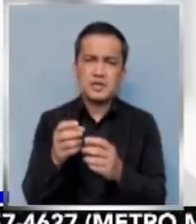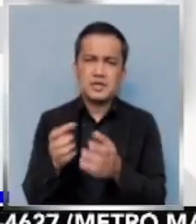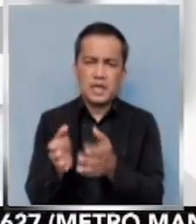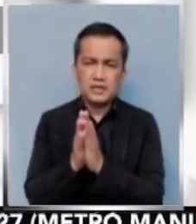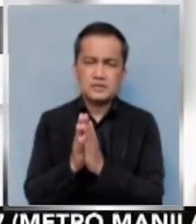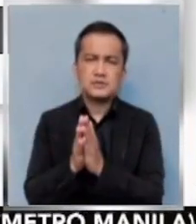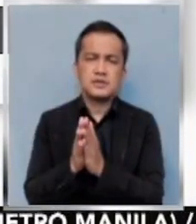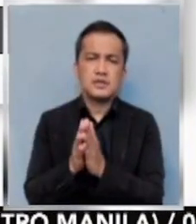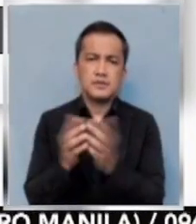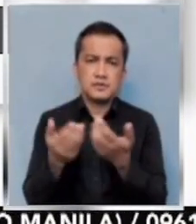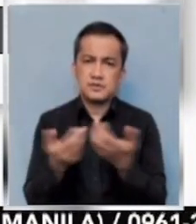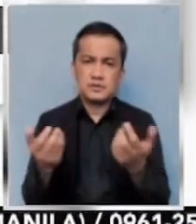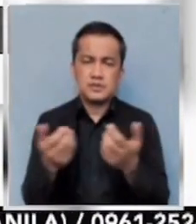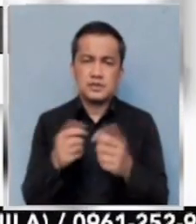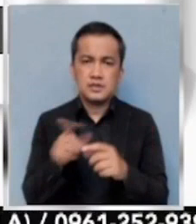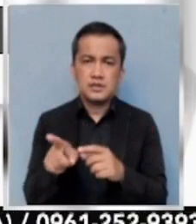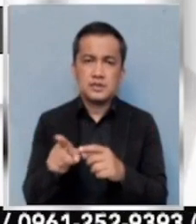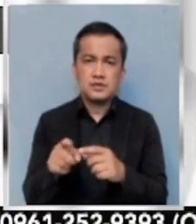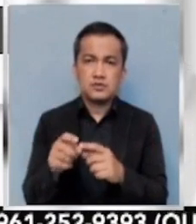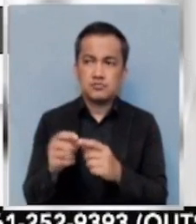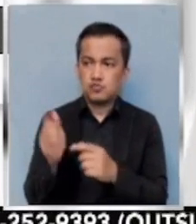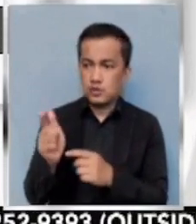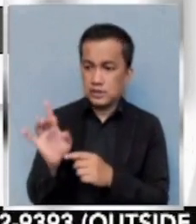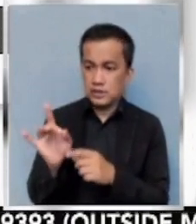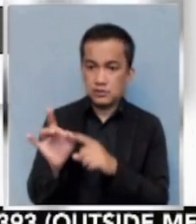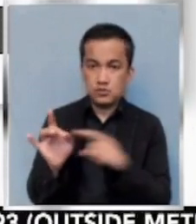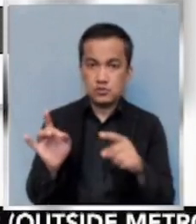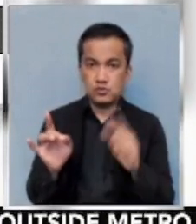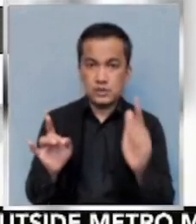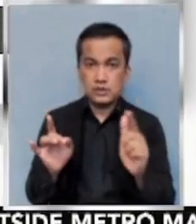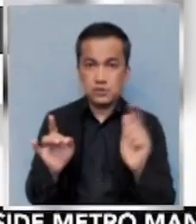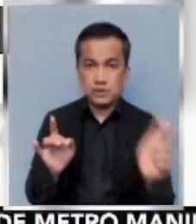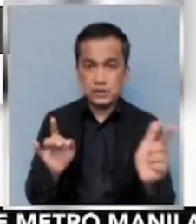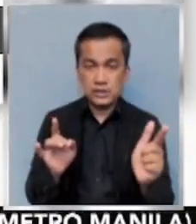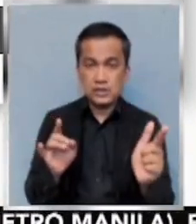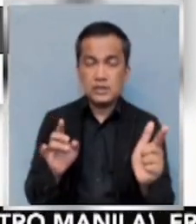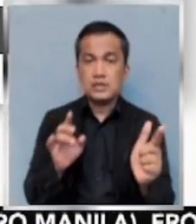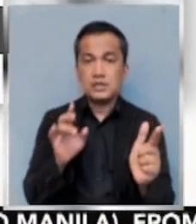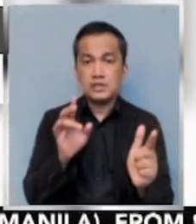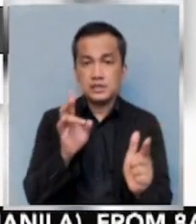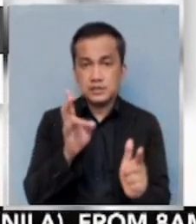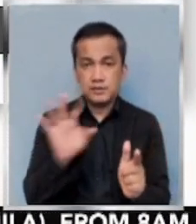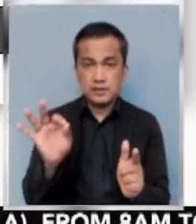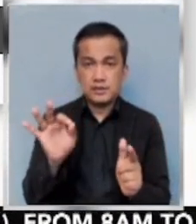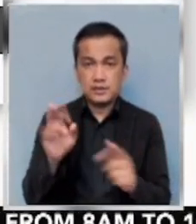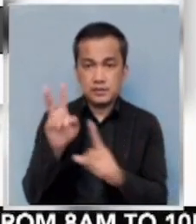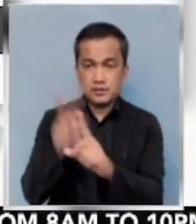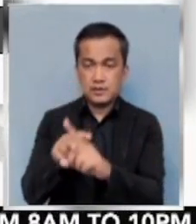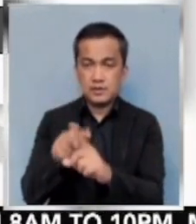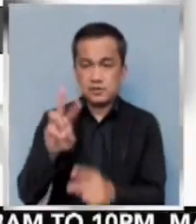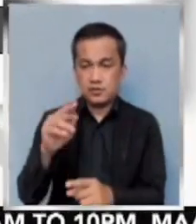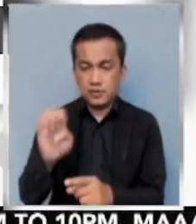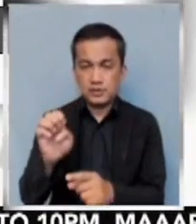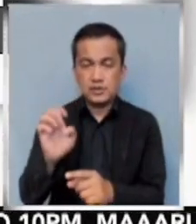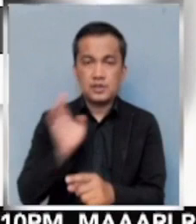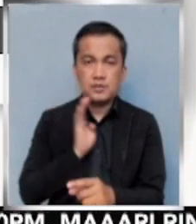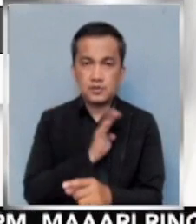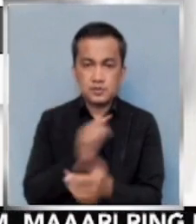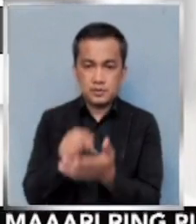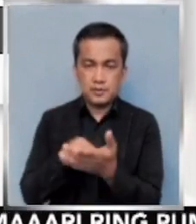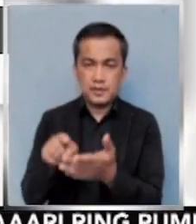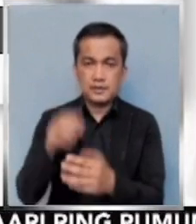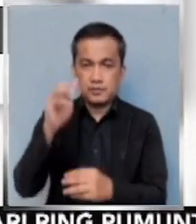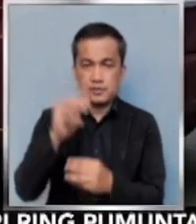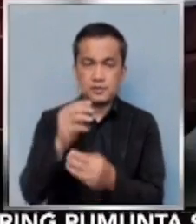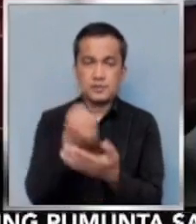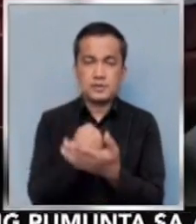Katunayan, mula 2018 hanggang 2020, 79 application lang daw ang natanggap ng wage board para sa pagbabayad ng minimum wage sa buong